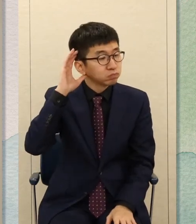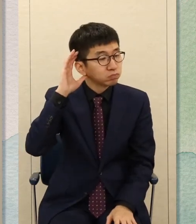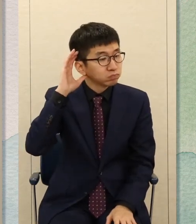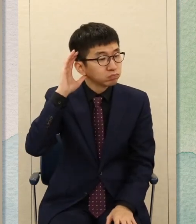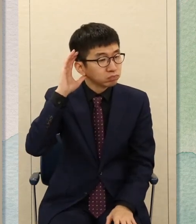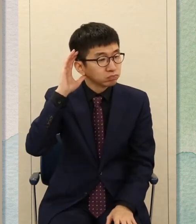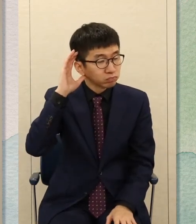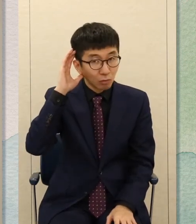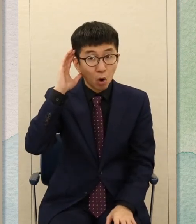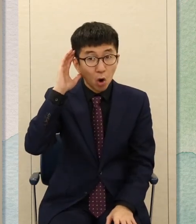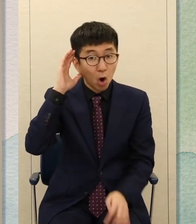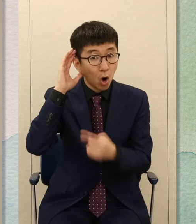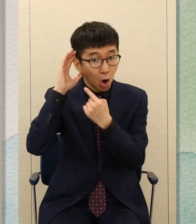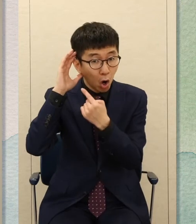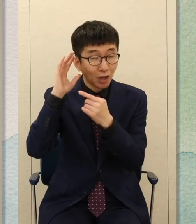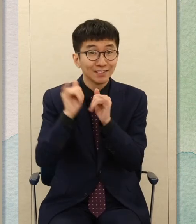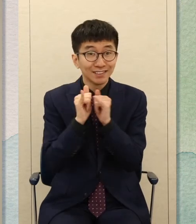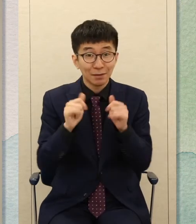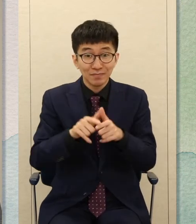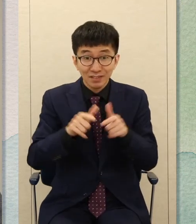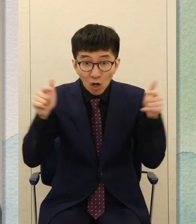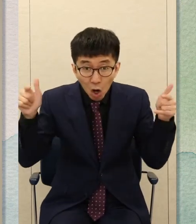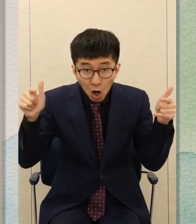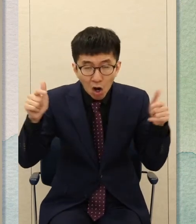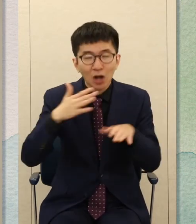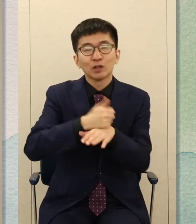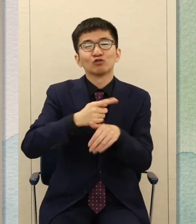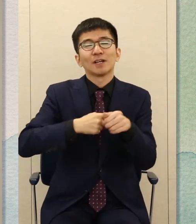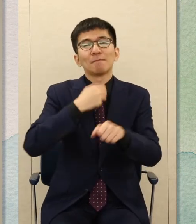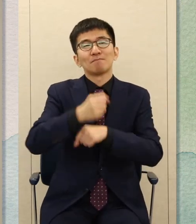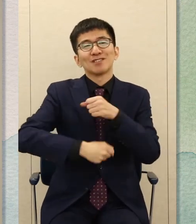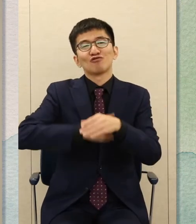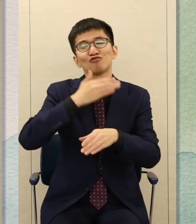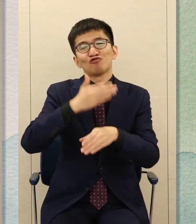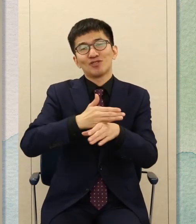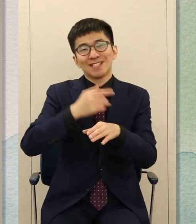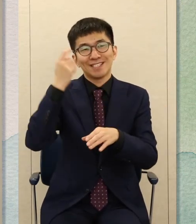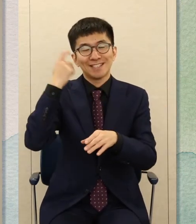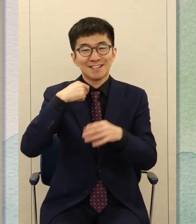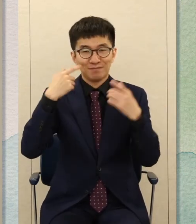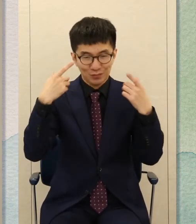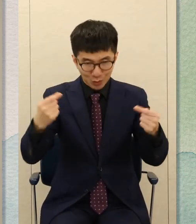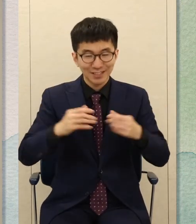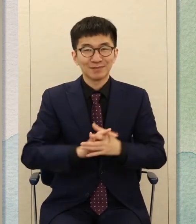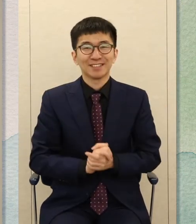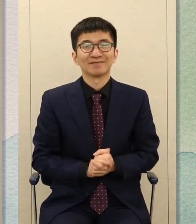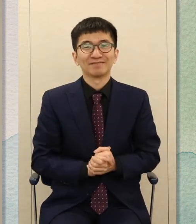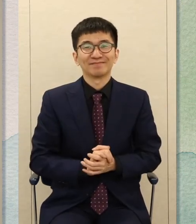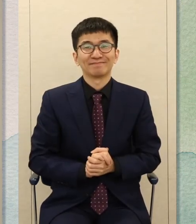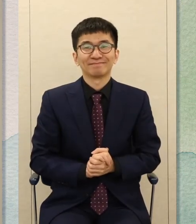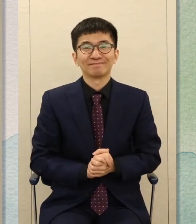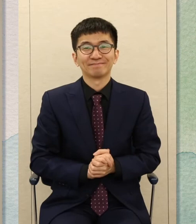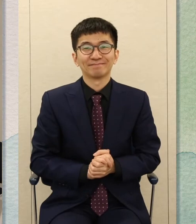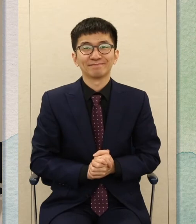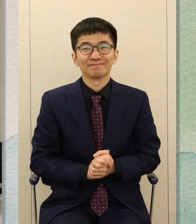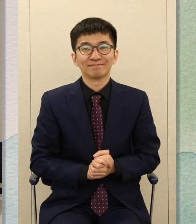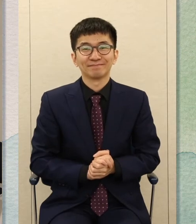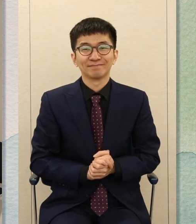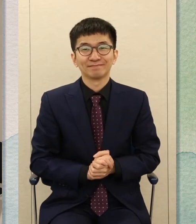있는 그런 독자가 늘어날 때 예, 민주주의라고 하는 건 작동할 수 있다고 생각이